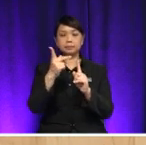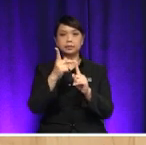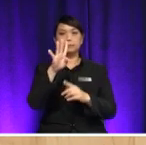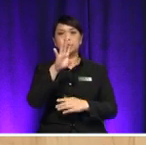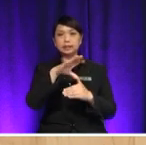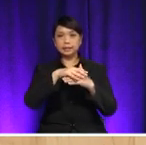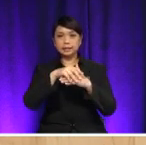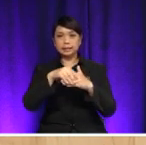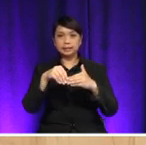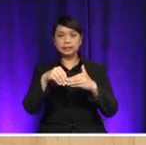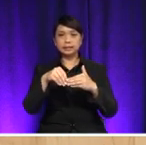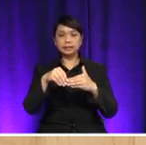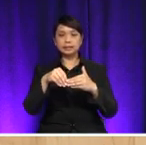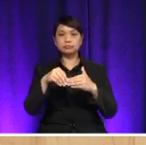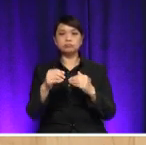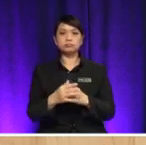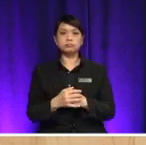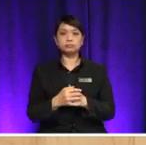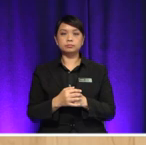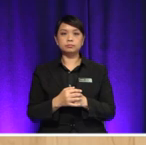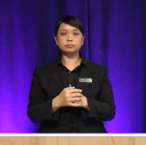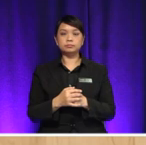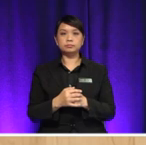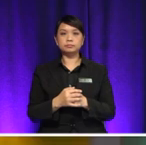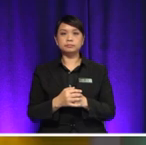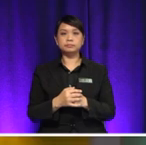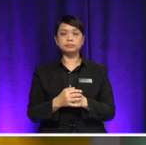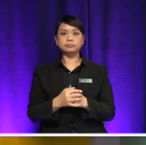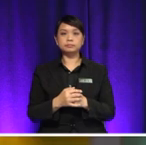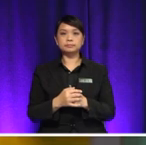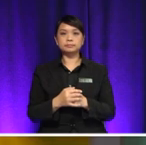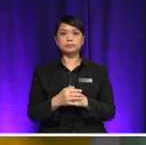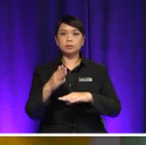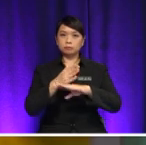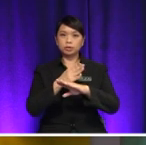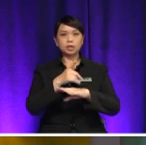pada Tahun 2022 secara logic memang macam itu oke